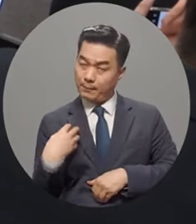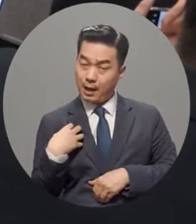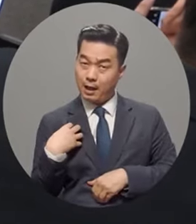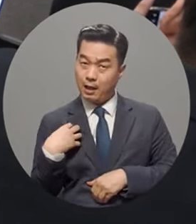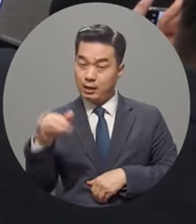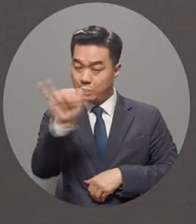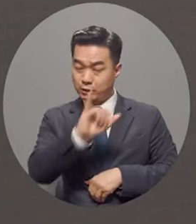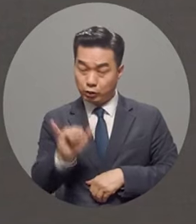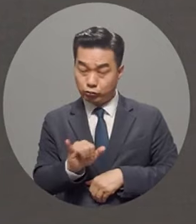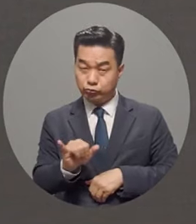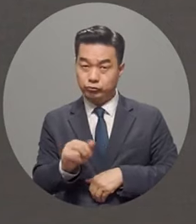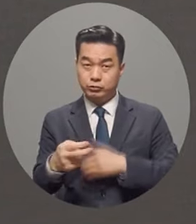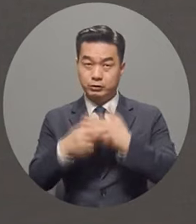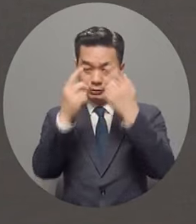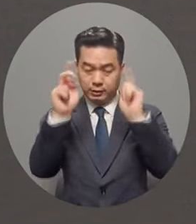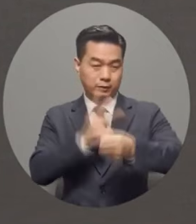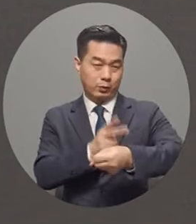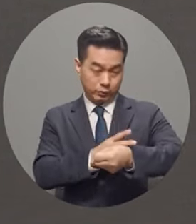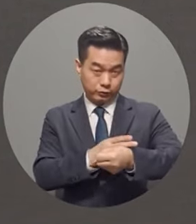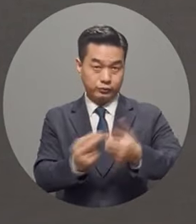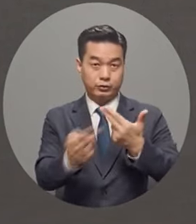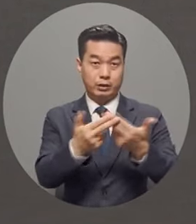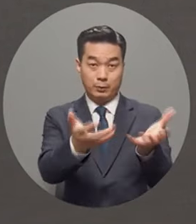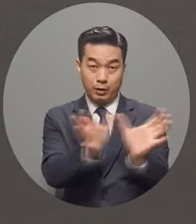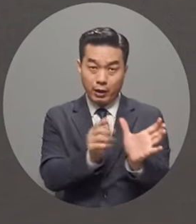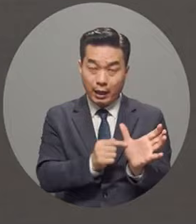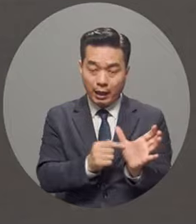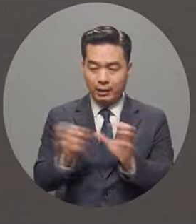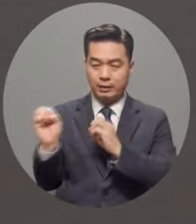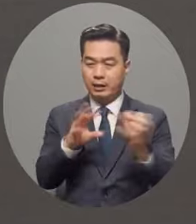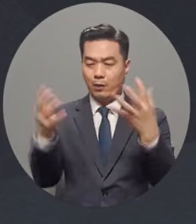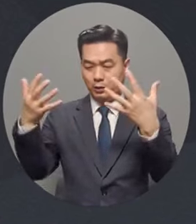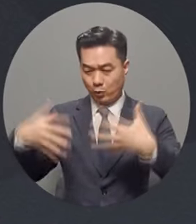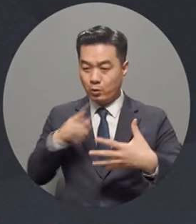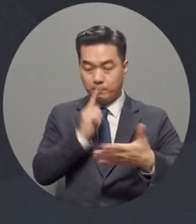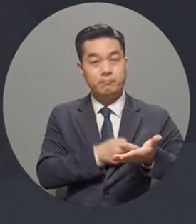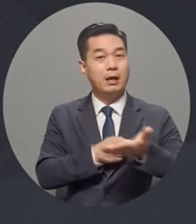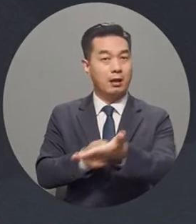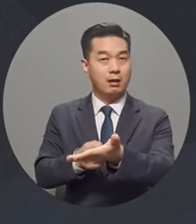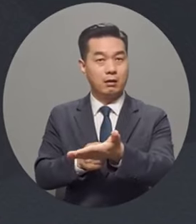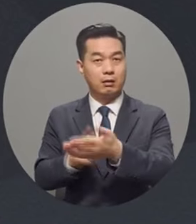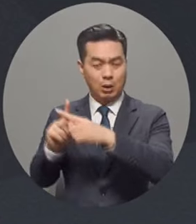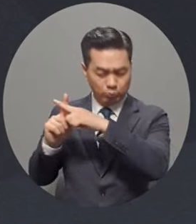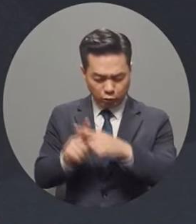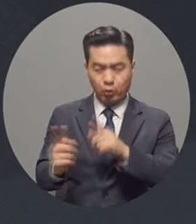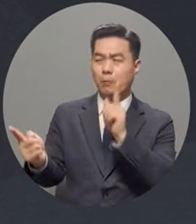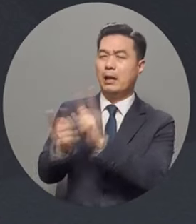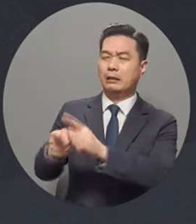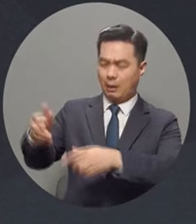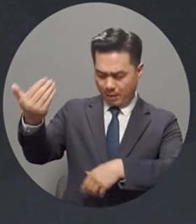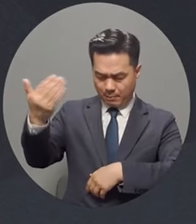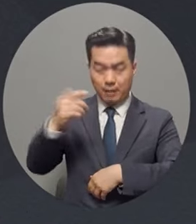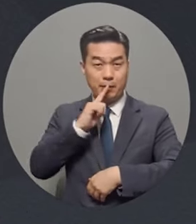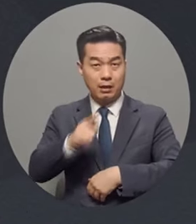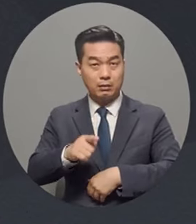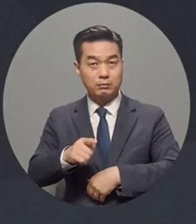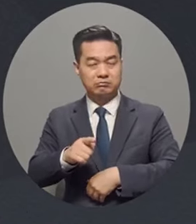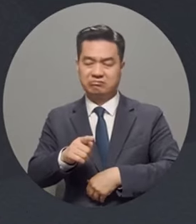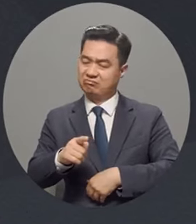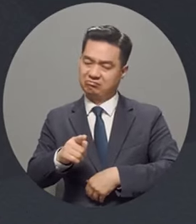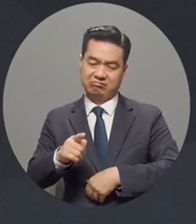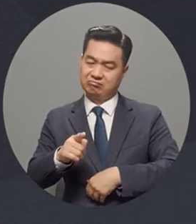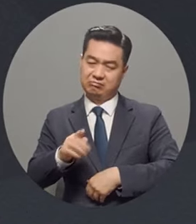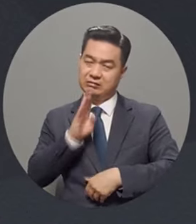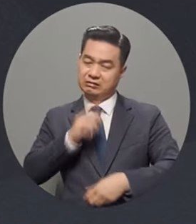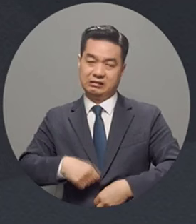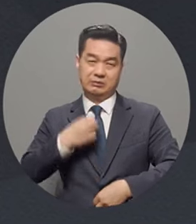전국의대교수 비상대책위원회 역시 대화의 전제 조건을 언급했습니다. 무조건 만나자고 한다면 대화 제의에 진정성이